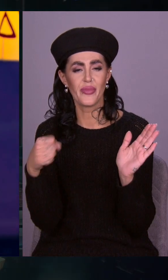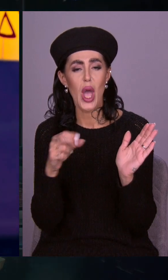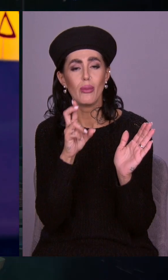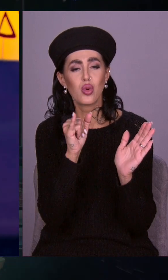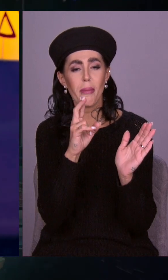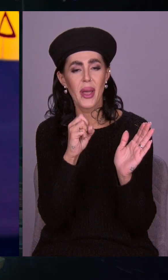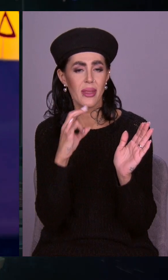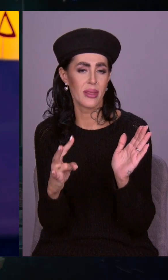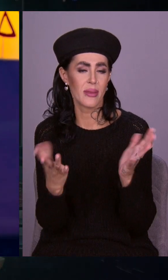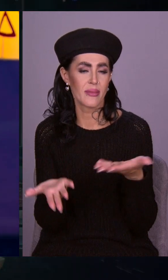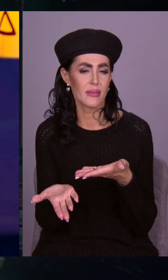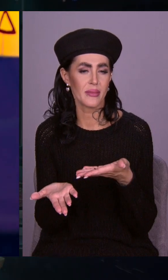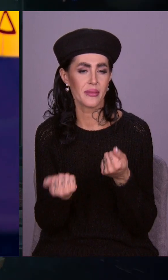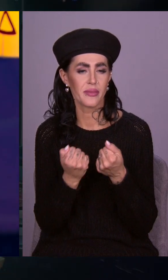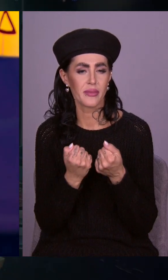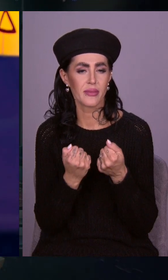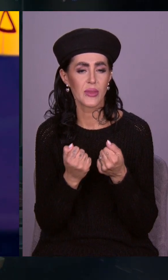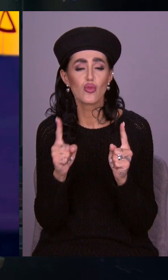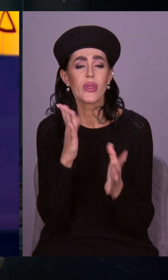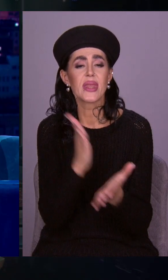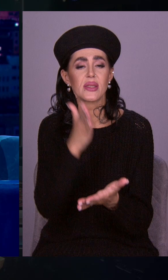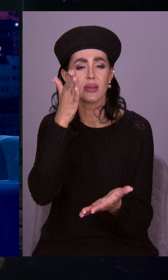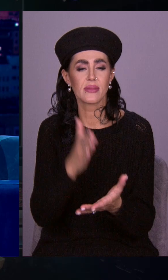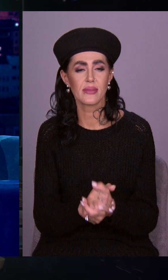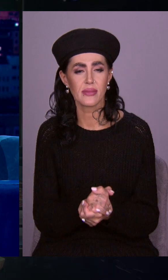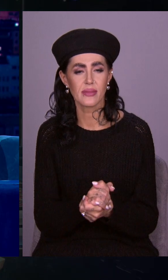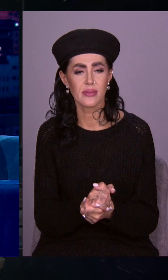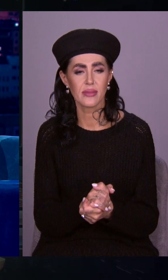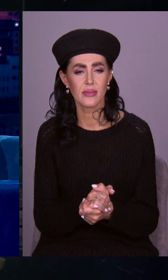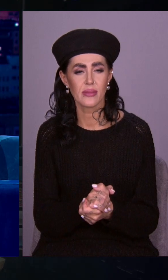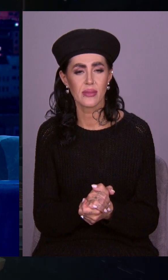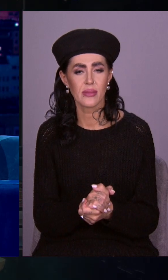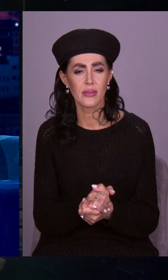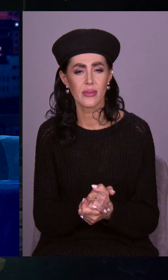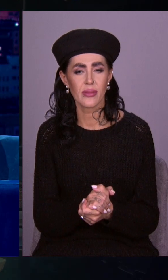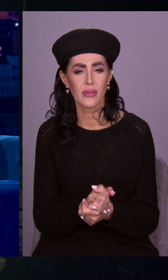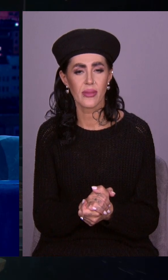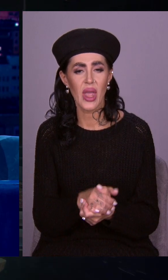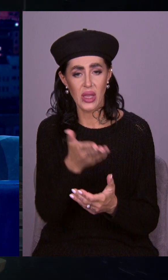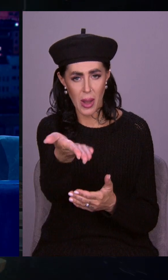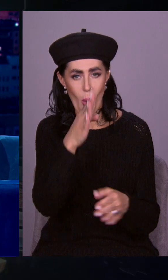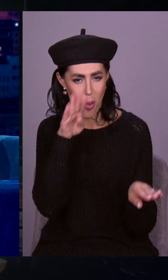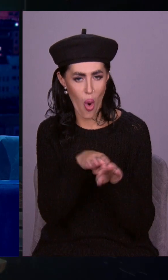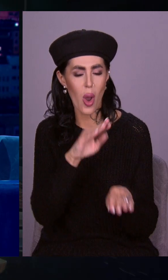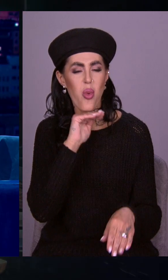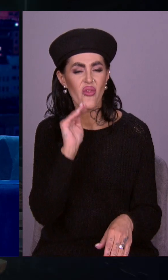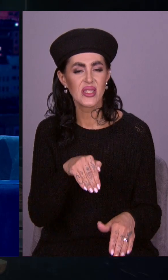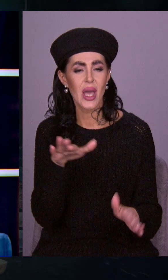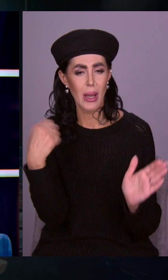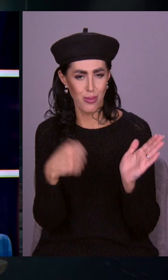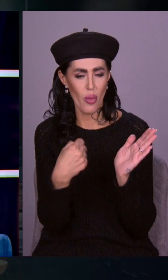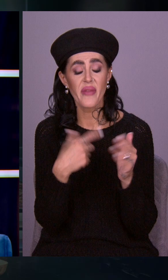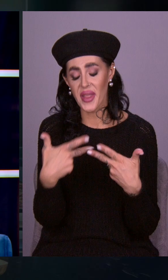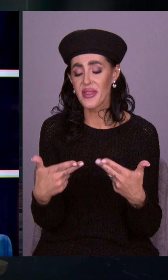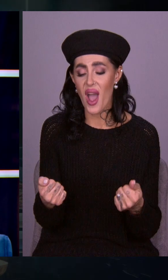подумали, що ну бубен. Ну, хоча б бубен. Ми закінчили кафедру бубна, виходить. По класу бубна. Так. Хай буде так.